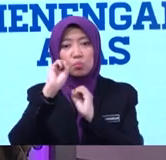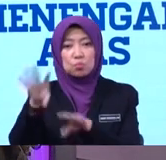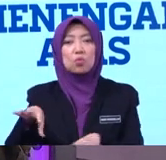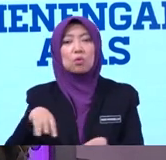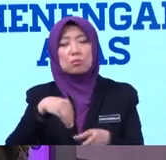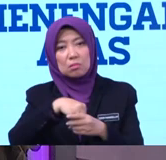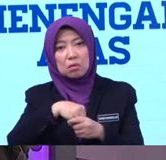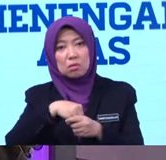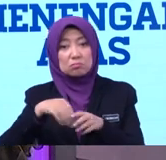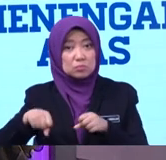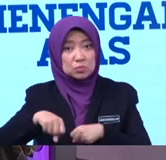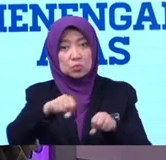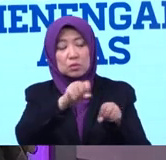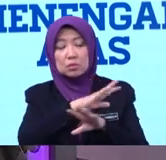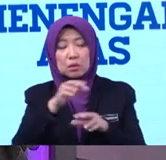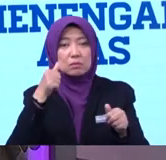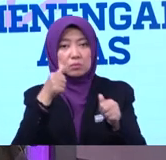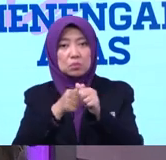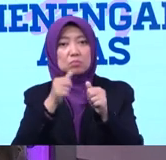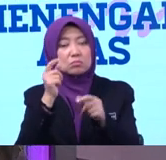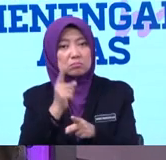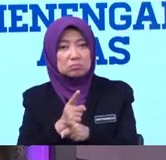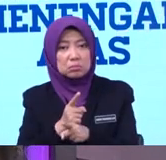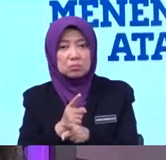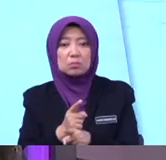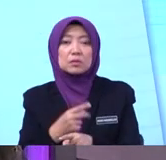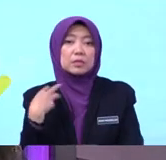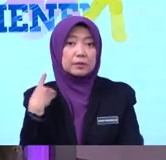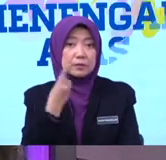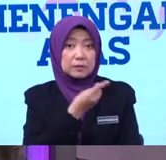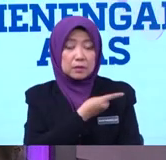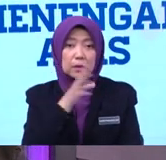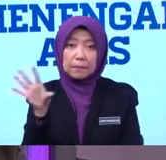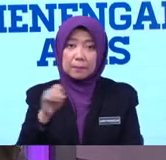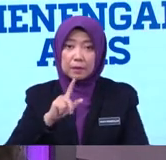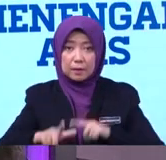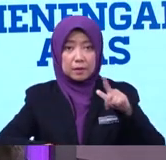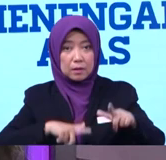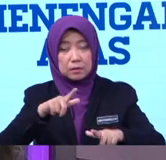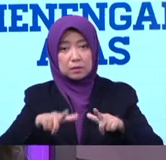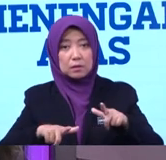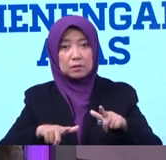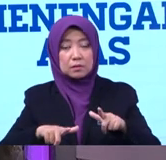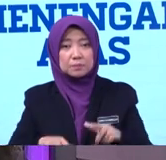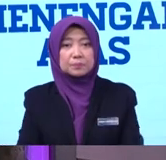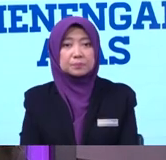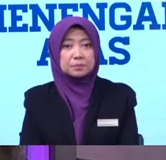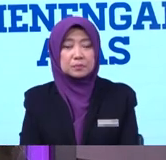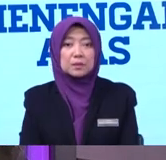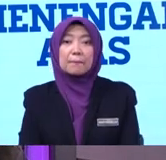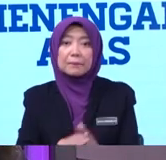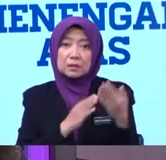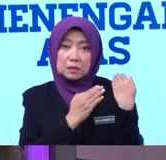betul dan tidak sistematik yang pertama maknanya kita ambil langkah satu oke bertanggung jawab